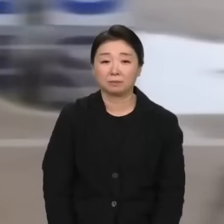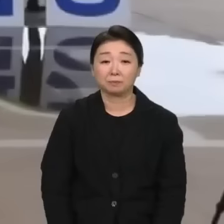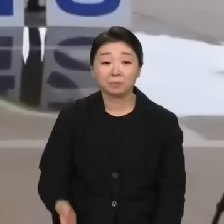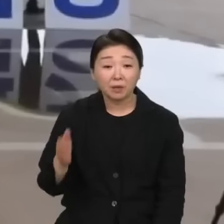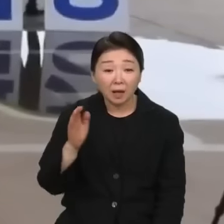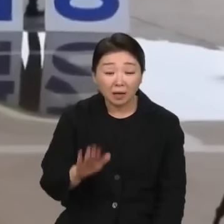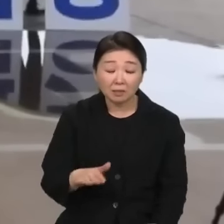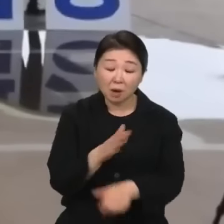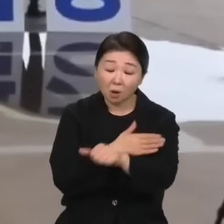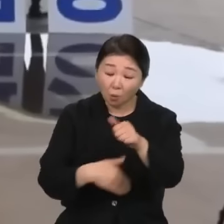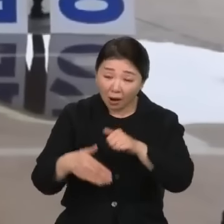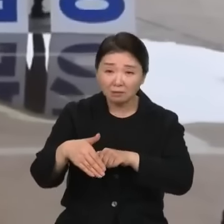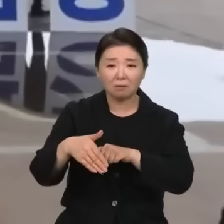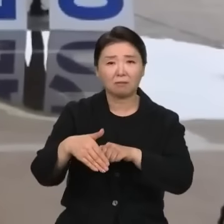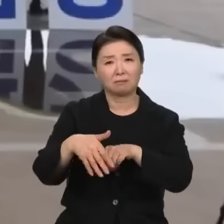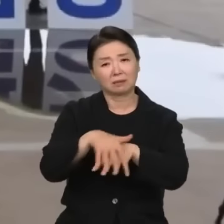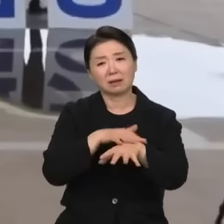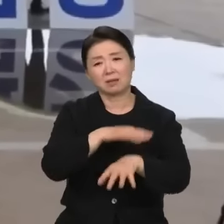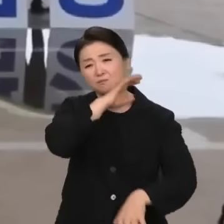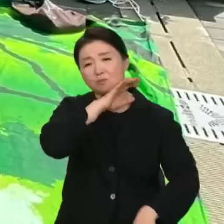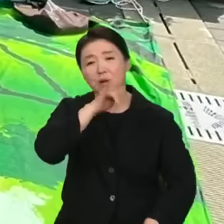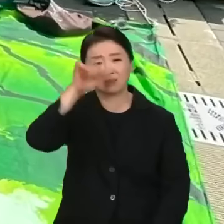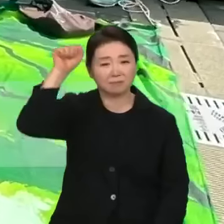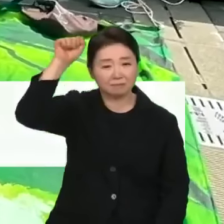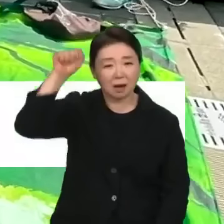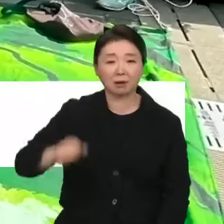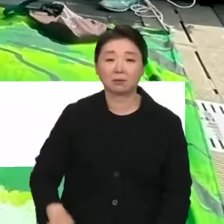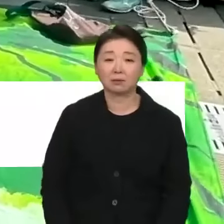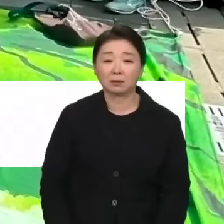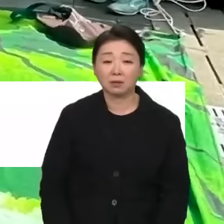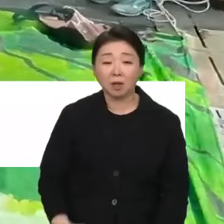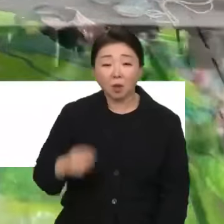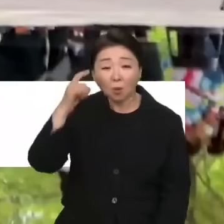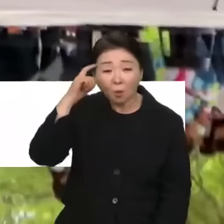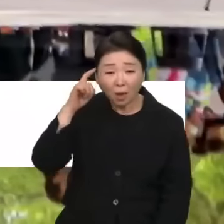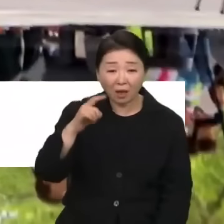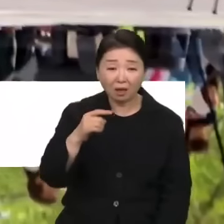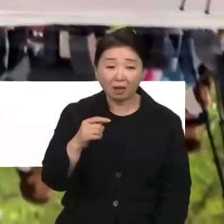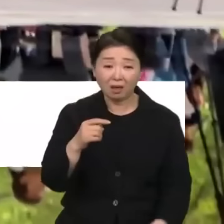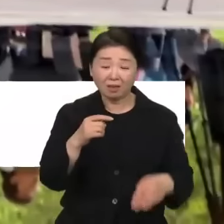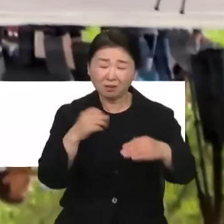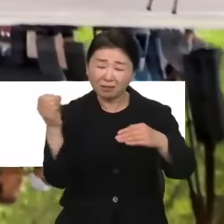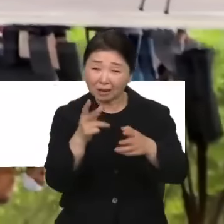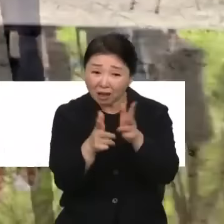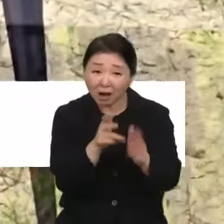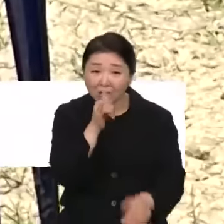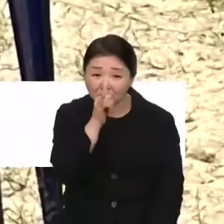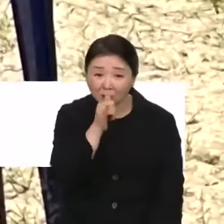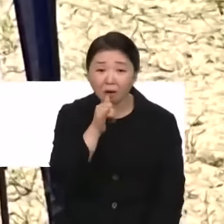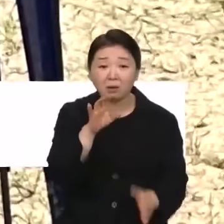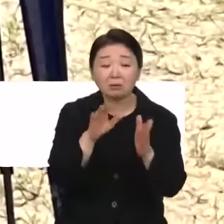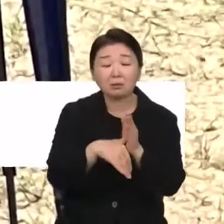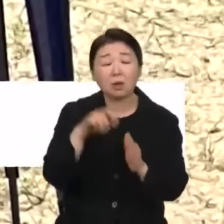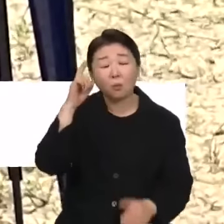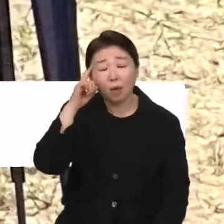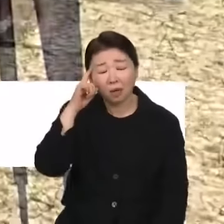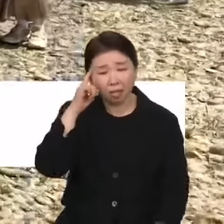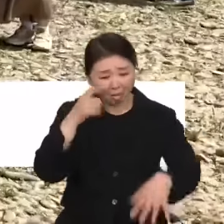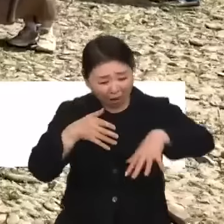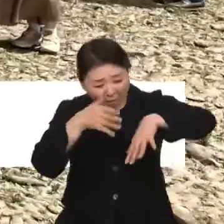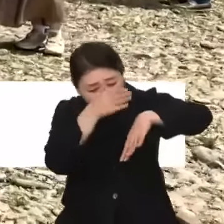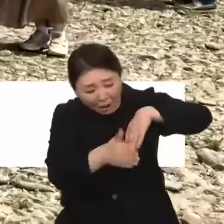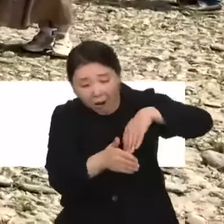하지만 환경단체들은 반발합니다. 이 회복된 사실은 이 수생태 자연 환경을 다 잃게 되는 거죠. 그러니까 장기적으로 봤을 때는 사실은 기후위기